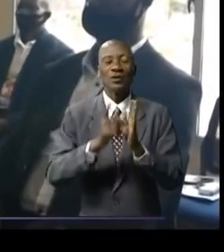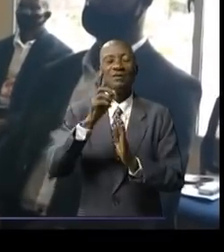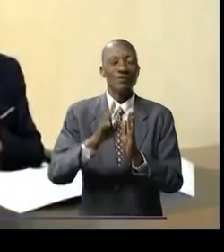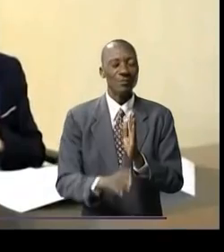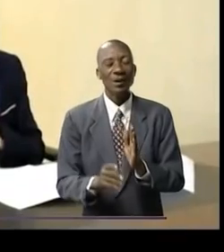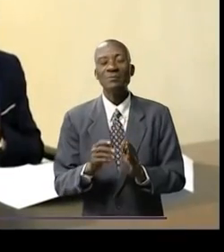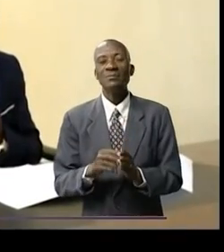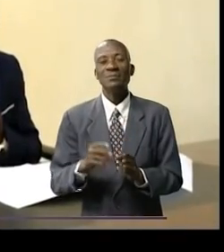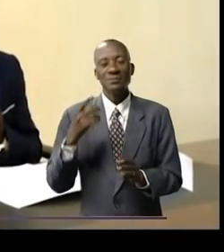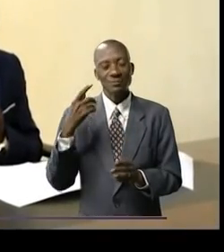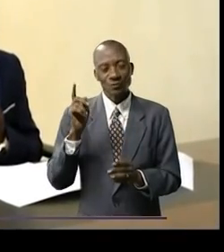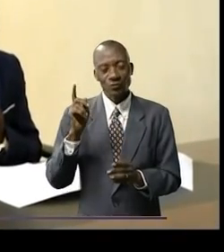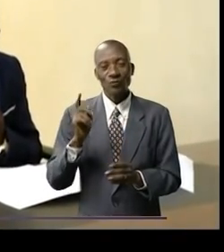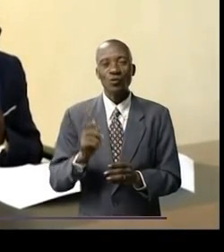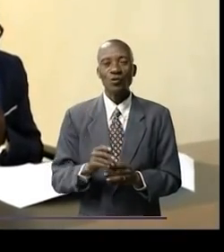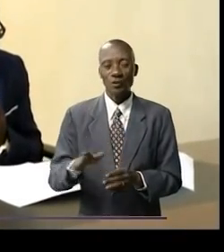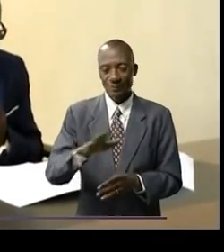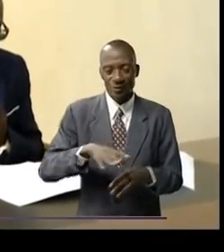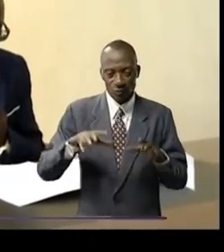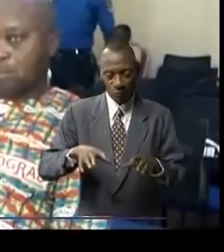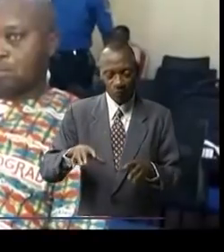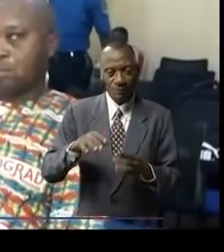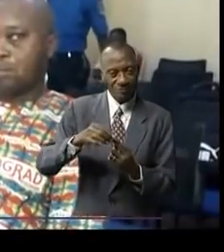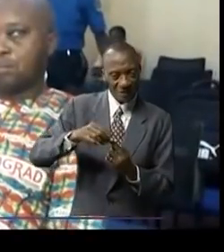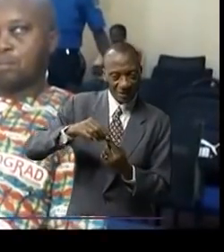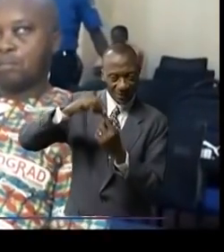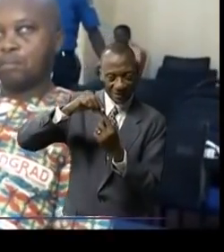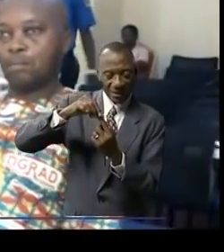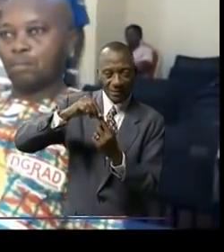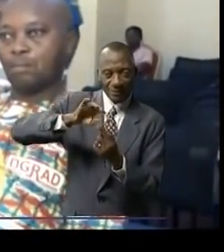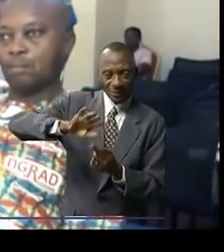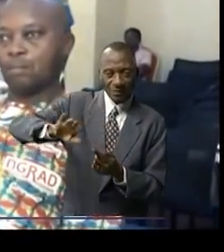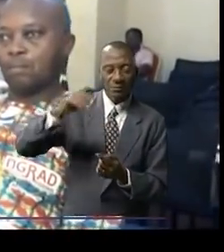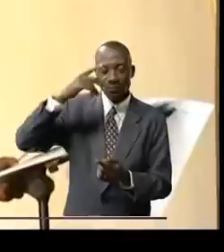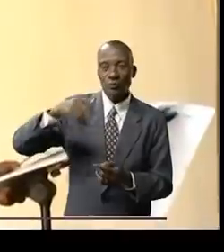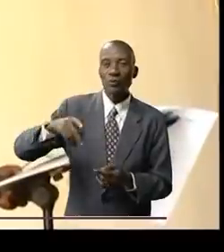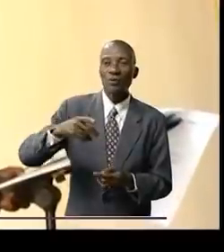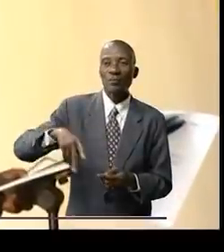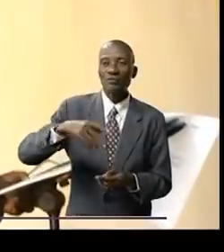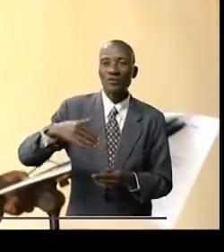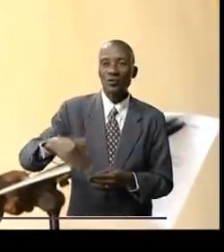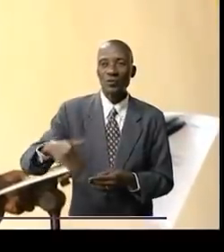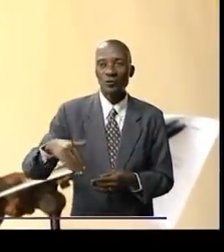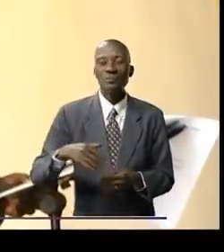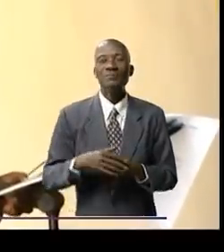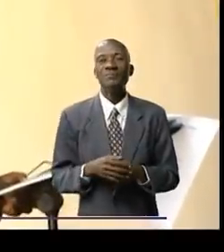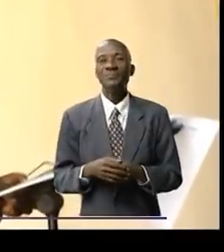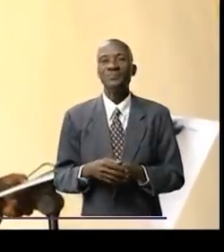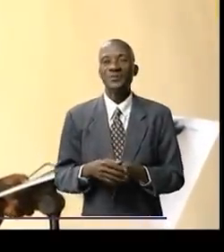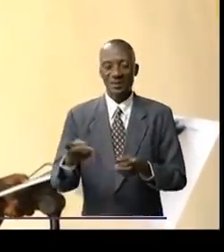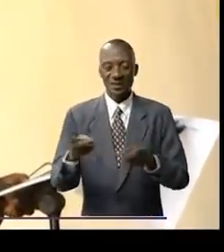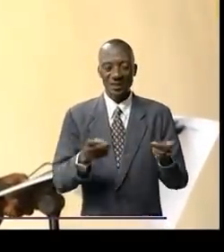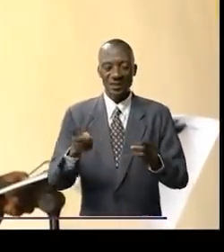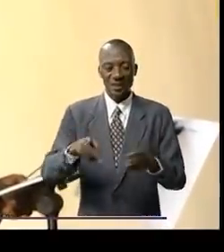intégrale à la vision de son Excellence, Monsieur le Président de la République. Le directeur provincial de la DGRAD